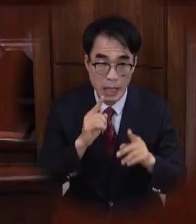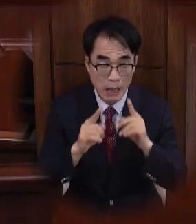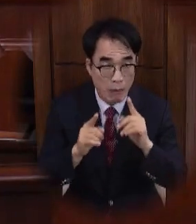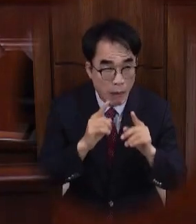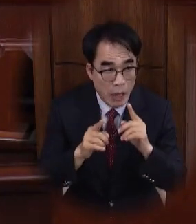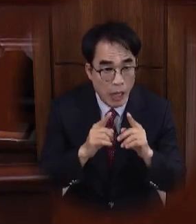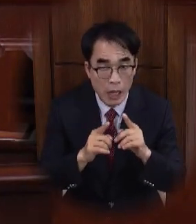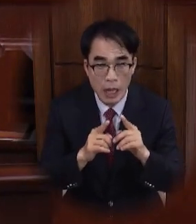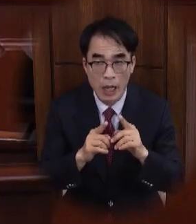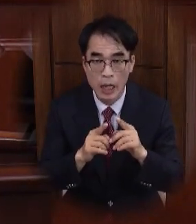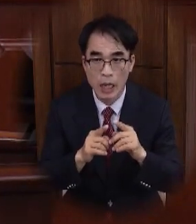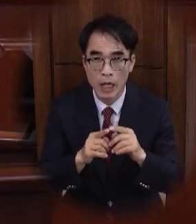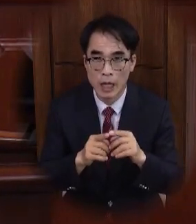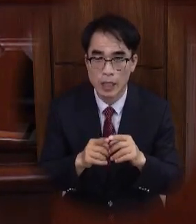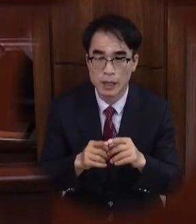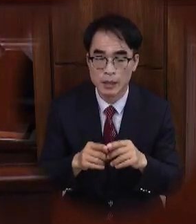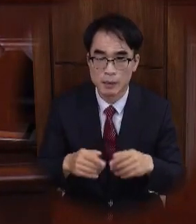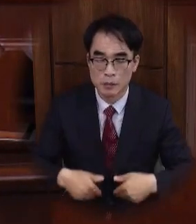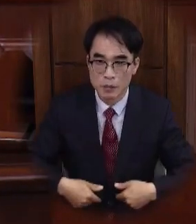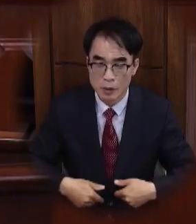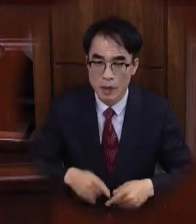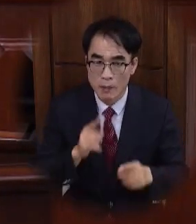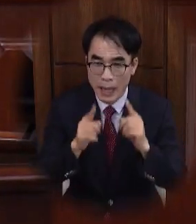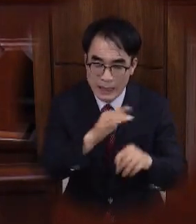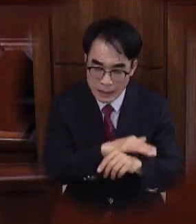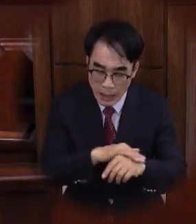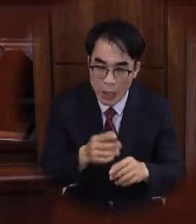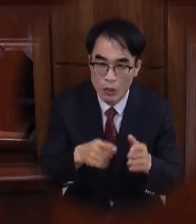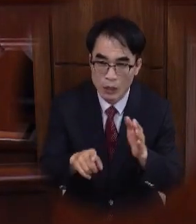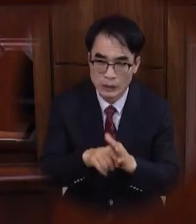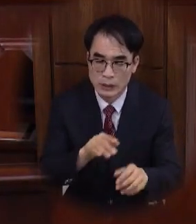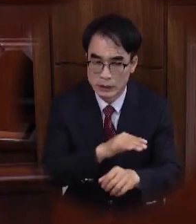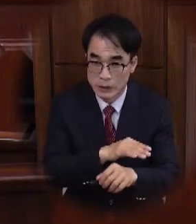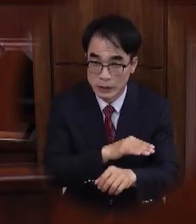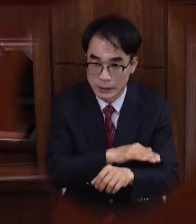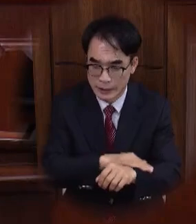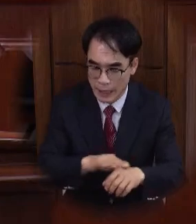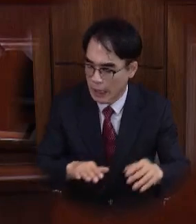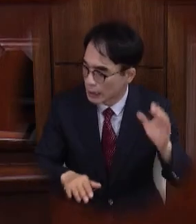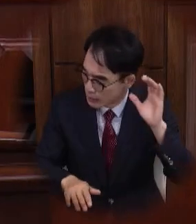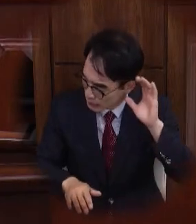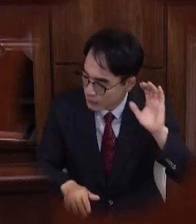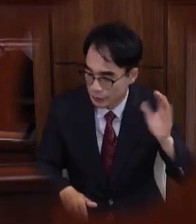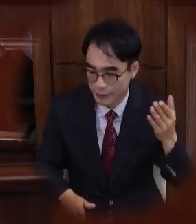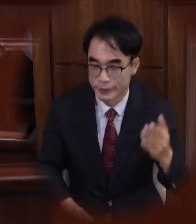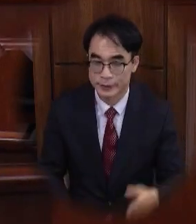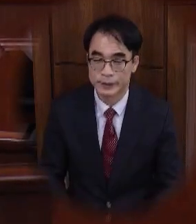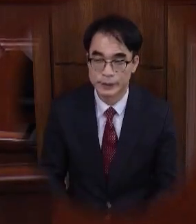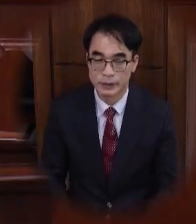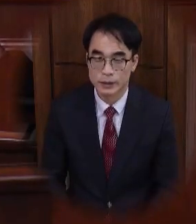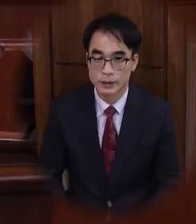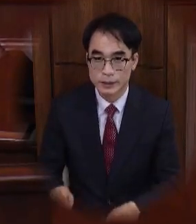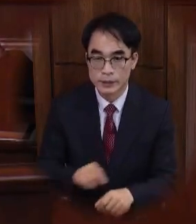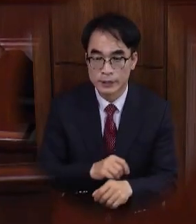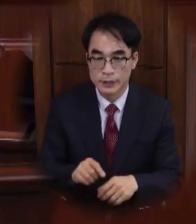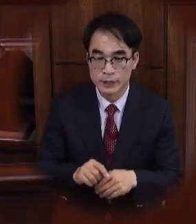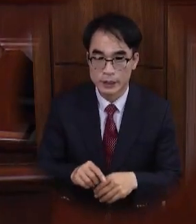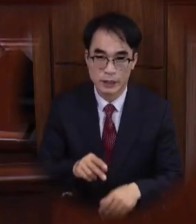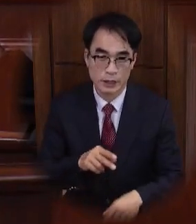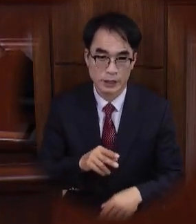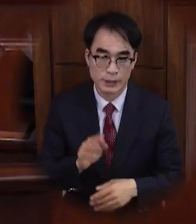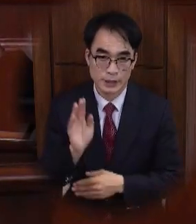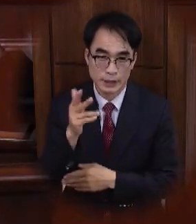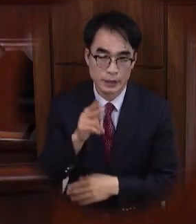정치인이 말을 잘하려면 잘 들어야 하지 않을까 싶기 때문입니다 특히 지방의원은 지역에